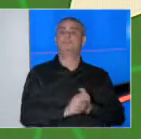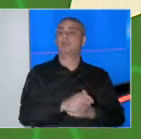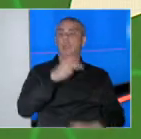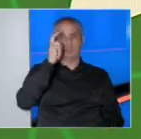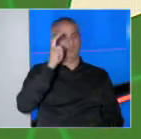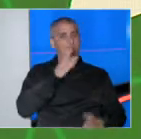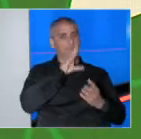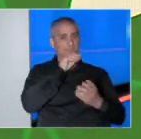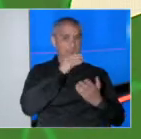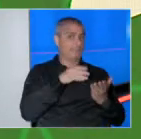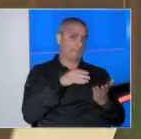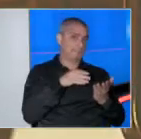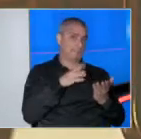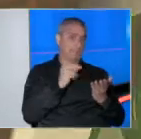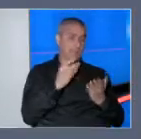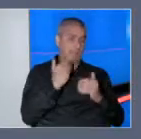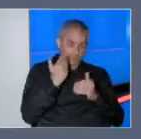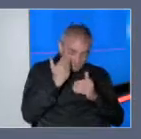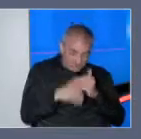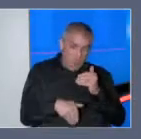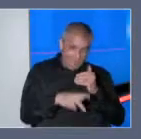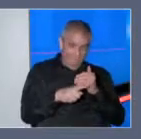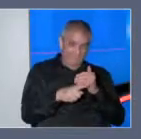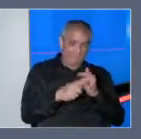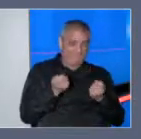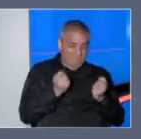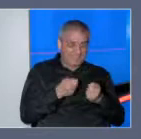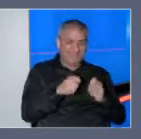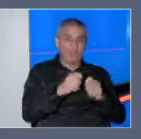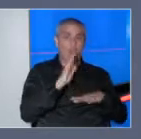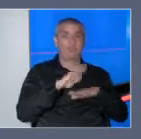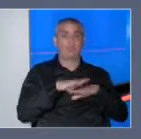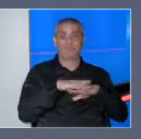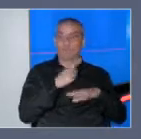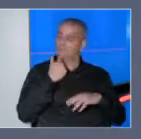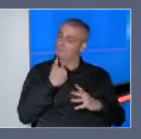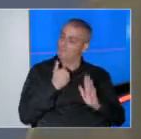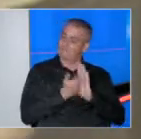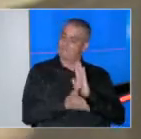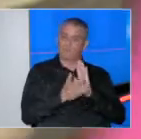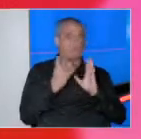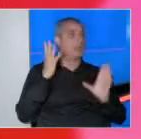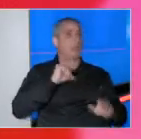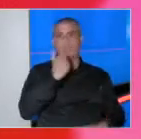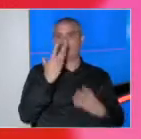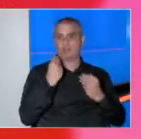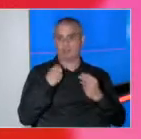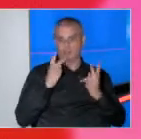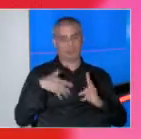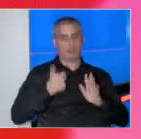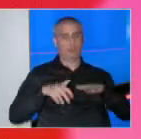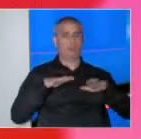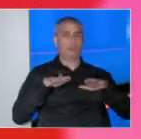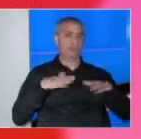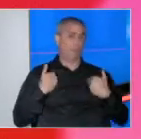גנץ מתייחס לישורת האחרונה לסגירות התיקים ואומר, אני ויתרתי הכי הרבה, יכולתי להיות ראש